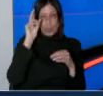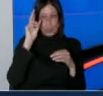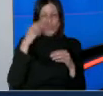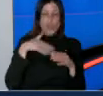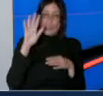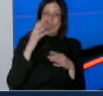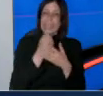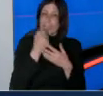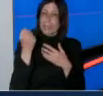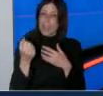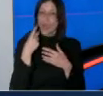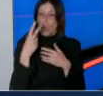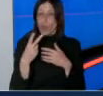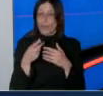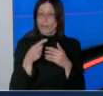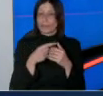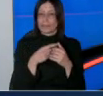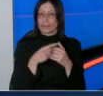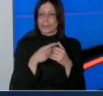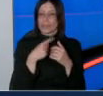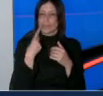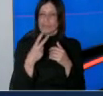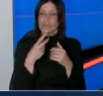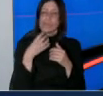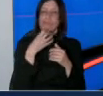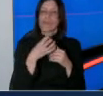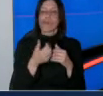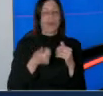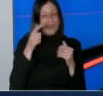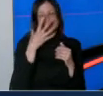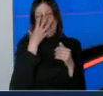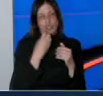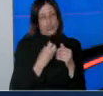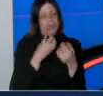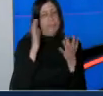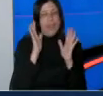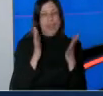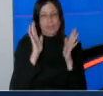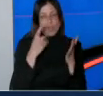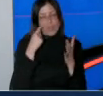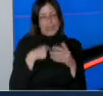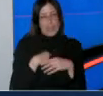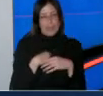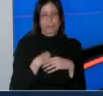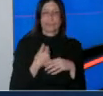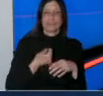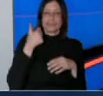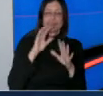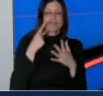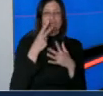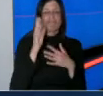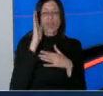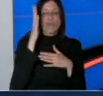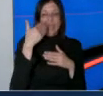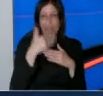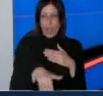ממצביע ימינה אנחנו רואים את זה, לא רוצים שימנו אותו לשר, זה עצוב מאוד מאוד בעיניי. שיר נוסצקי, מנכלית, האם ראית את האופק לאחרונה?